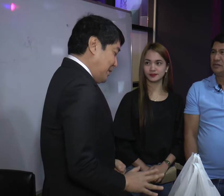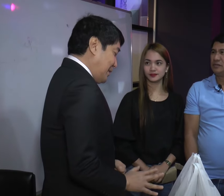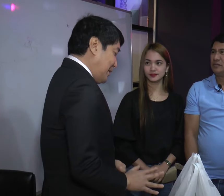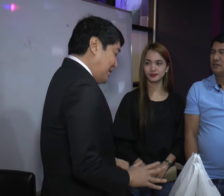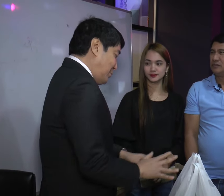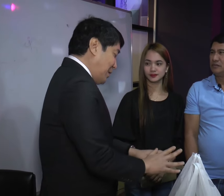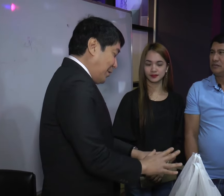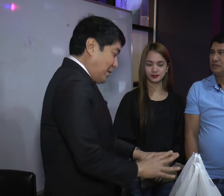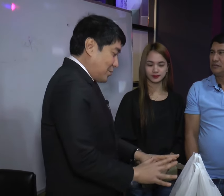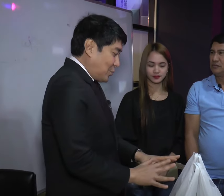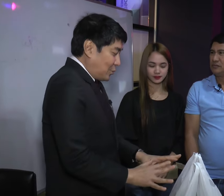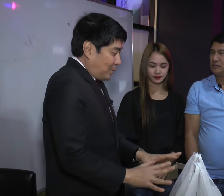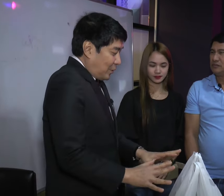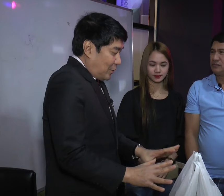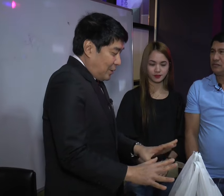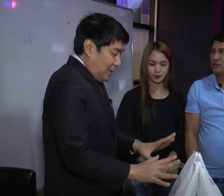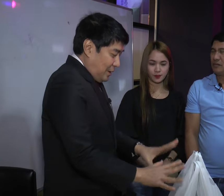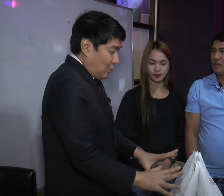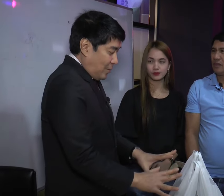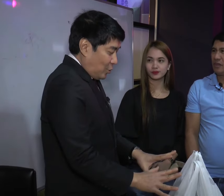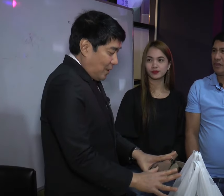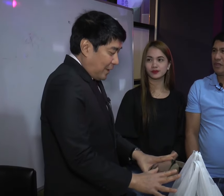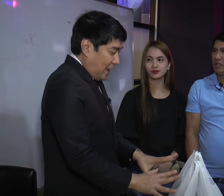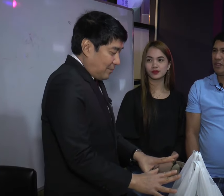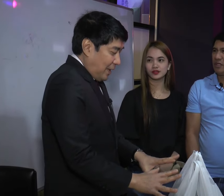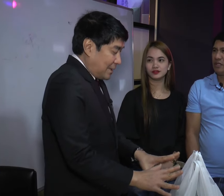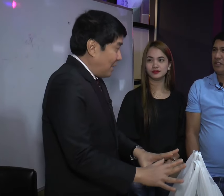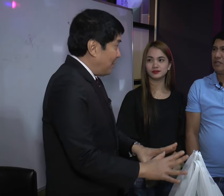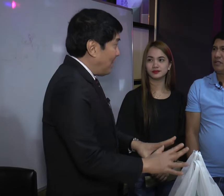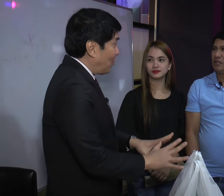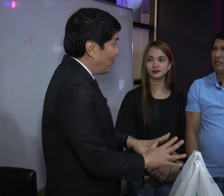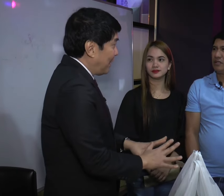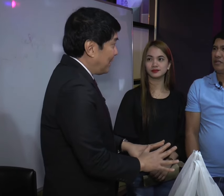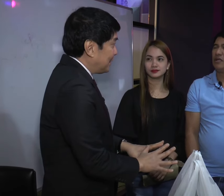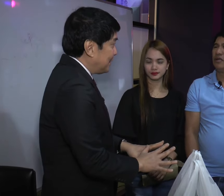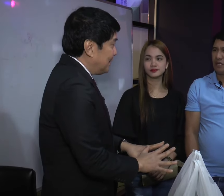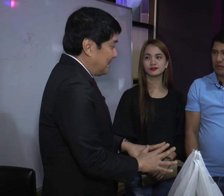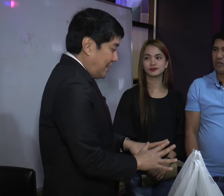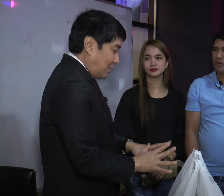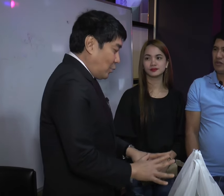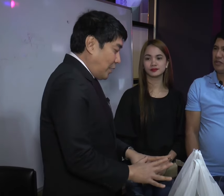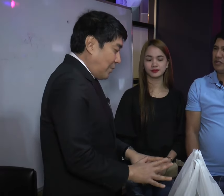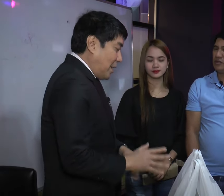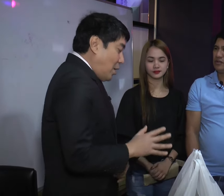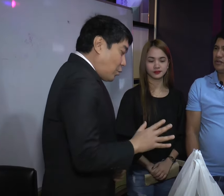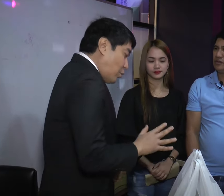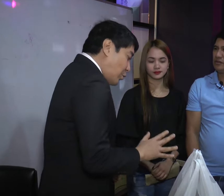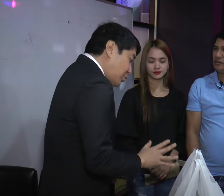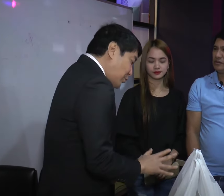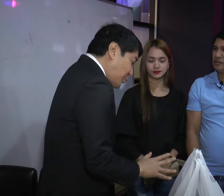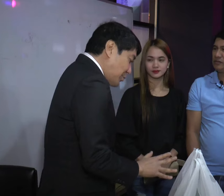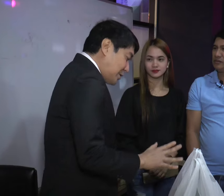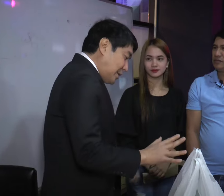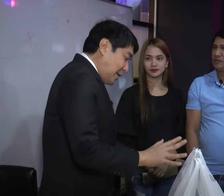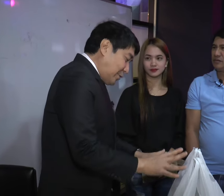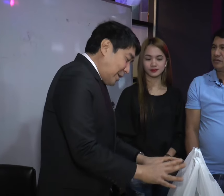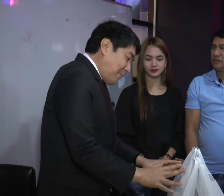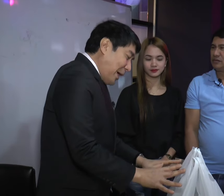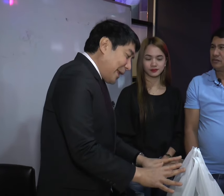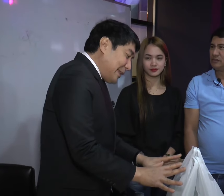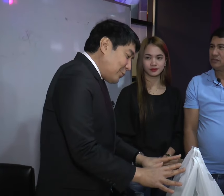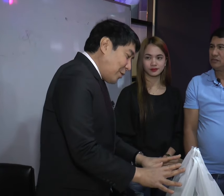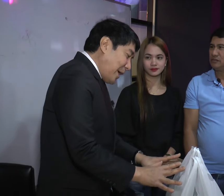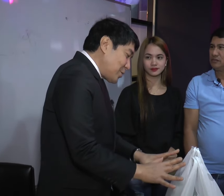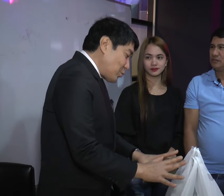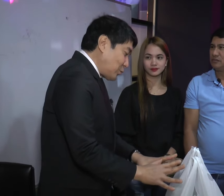po, hindi po namin kayo ni-insulto, pero hindi po kami tumatanggap galing sa aming mga complainant na natulungan po namin. Kung gusto niyo po, sis, nandito na